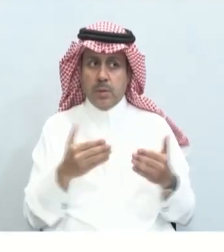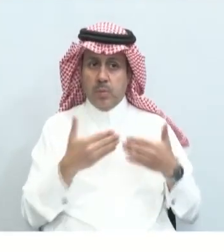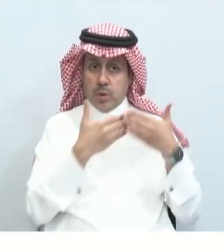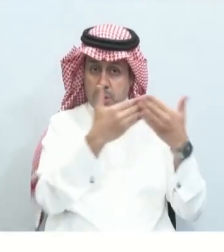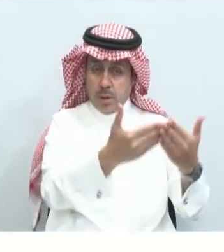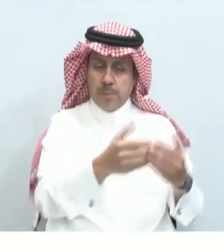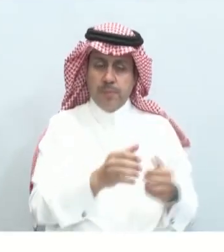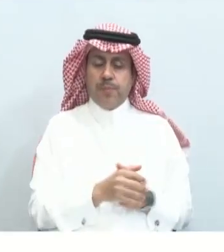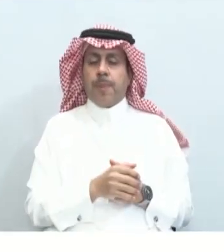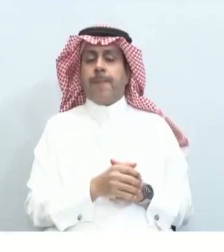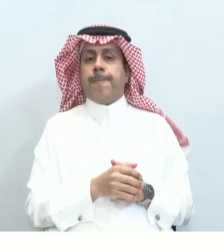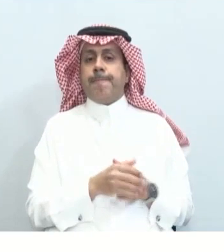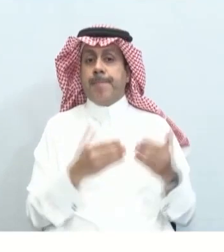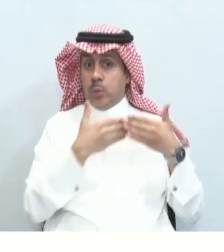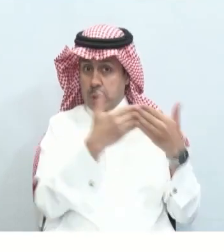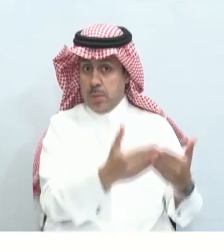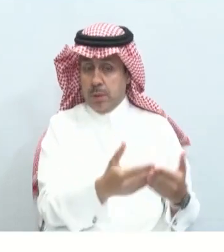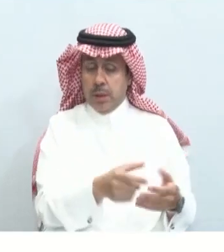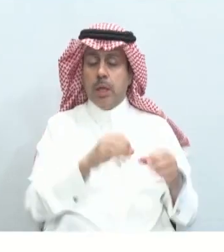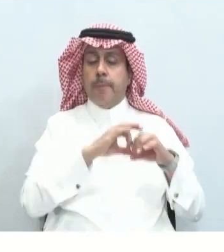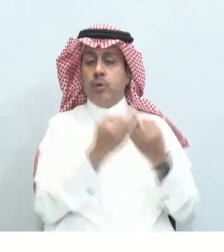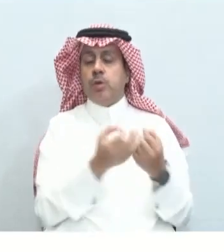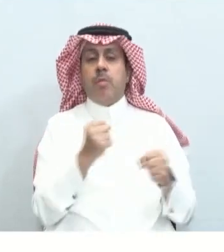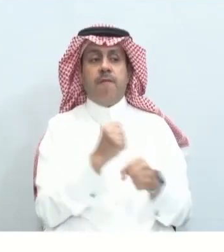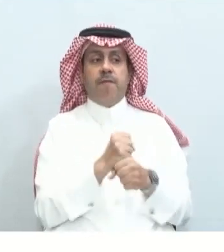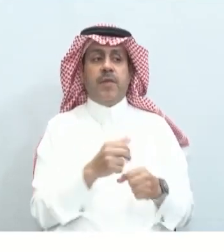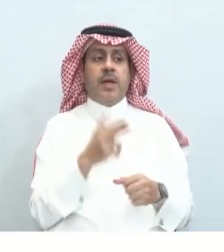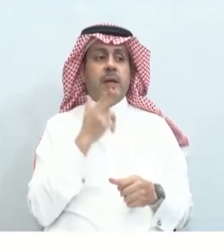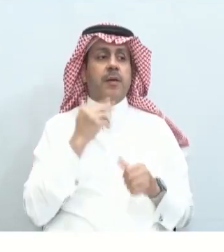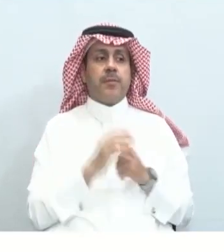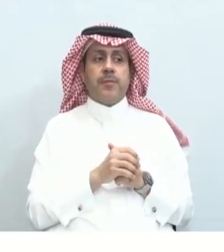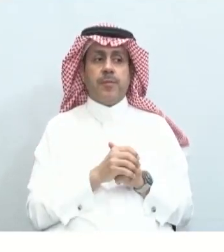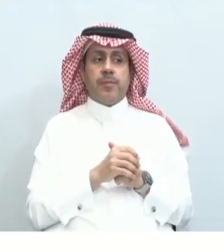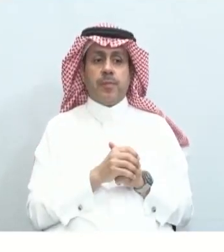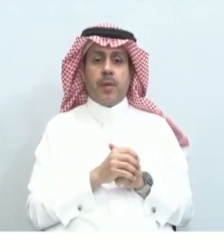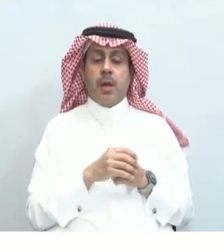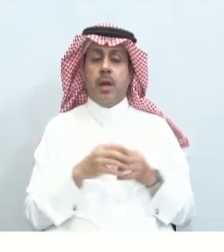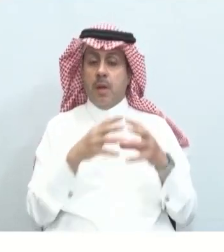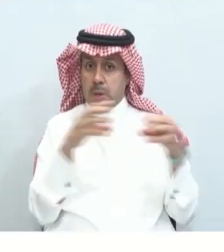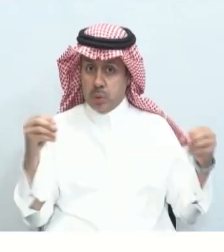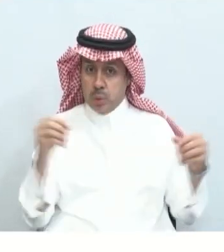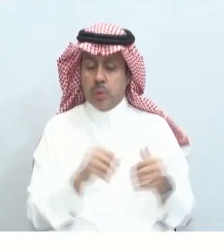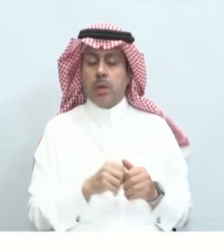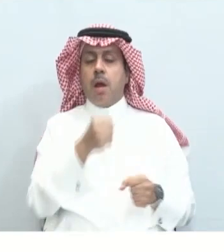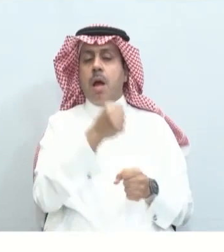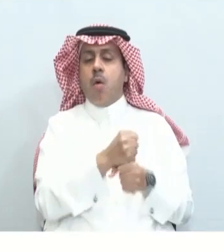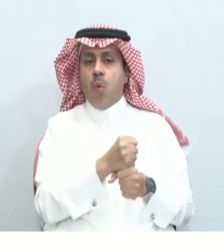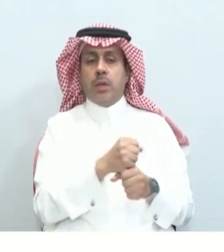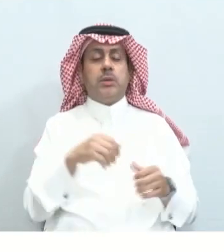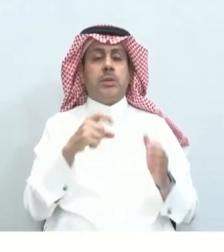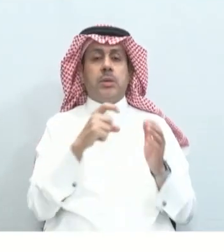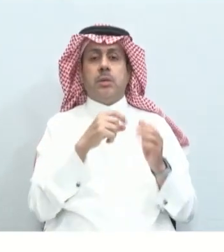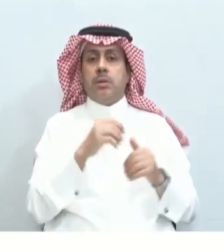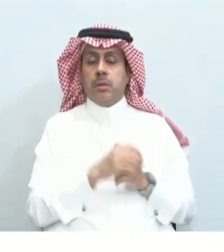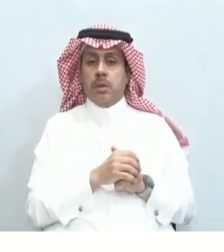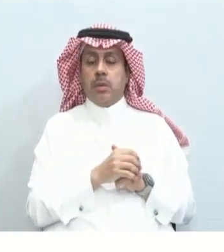والتعاون بين المجتمع لفعلي لفعل الخير فاذا هذا هو المقصود بالقواعد الاخلاقيه اذ